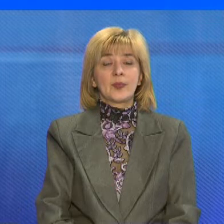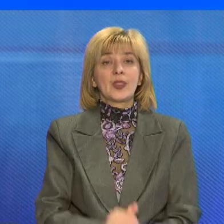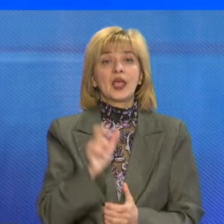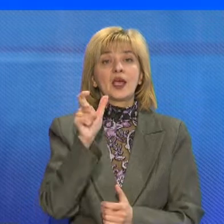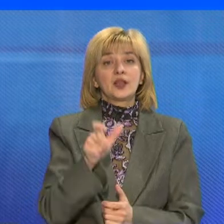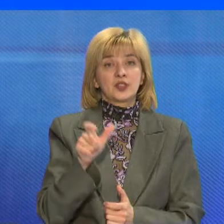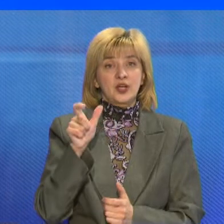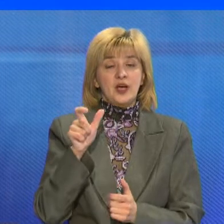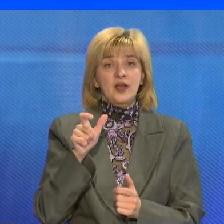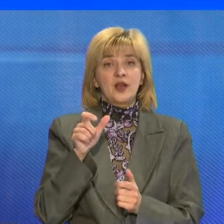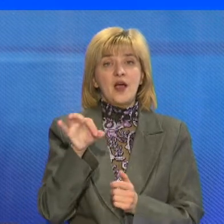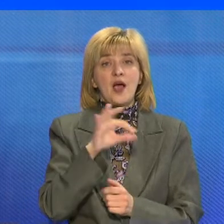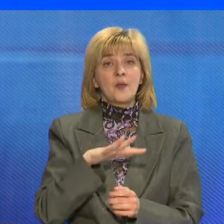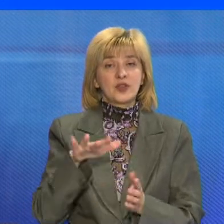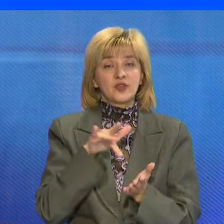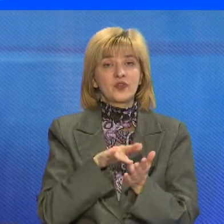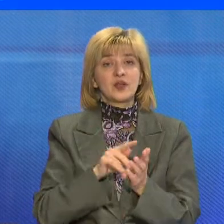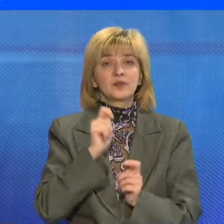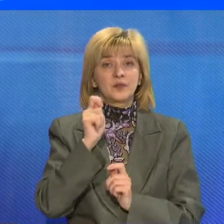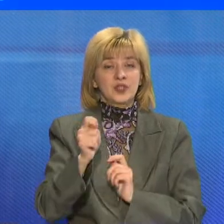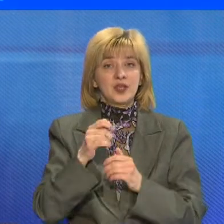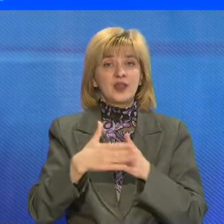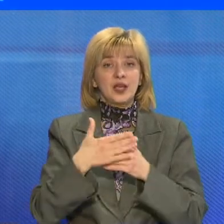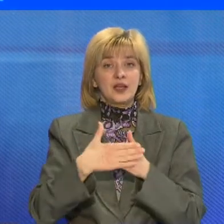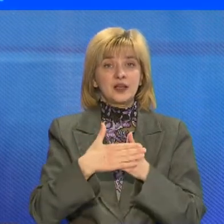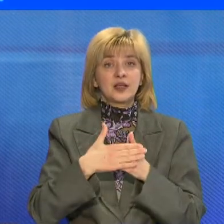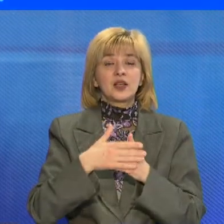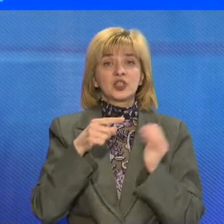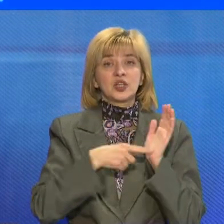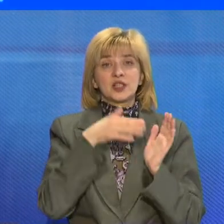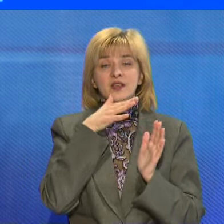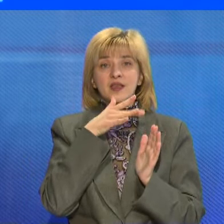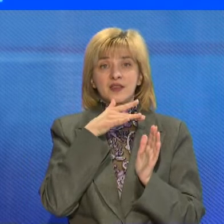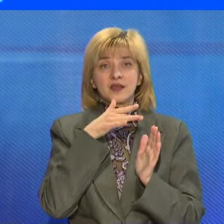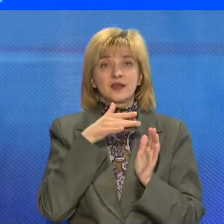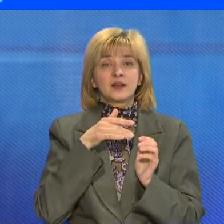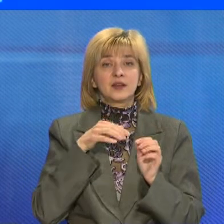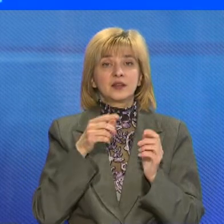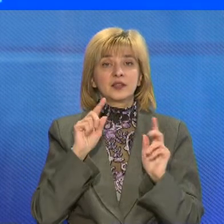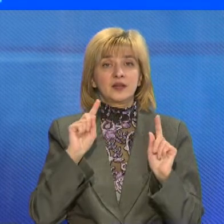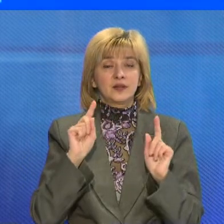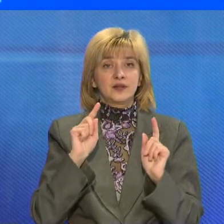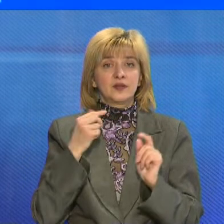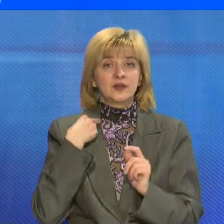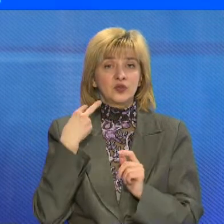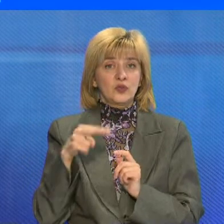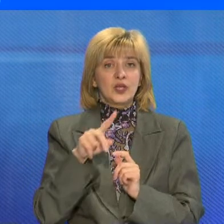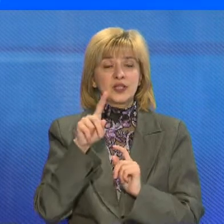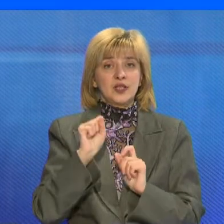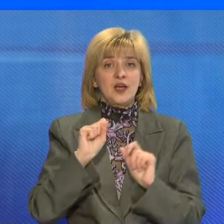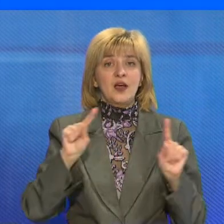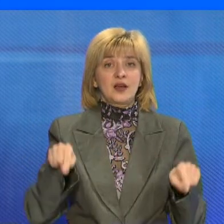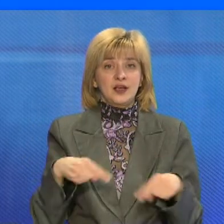Жыхару абласнога цэнтра прызначана пакаранне 6 гадоў пазбаўлення волі за ўзбуджэнне сацыяльнай варожасці і заклікі да арганізацыі масавых